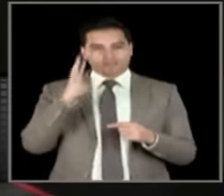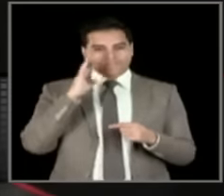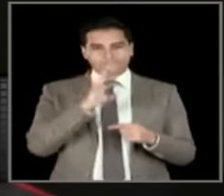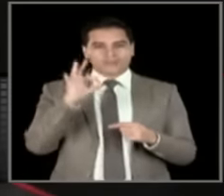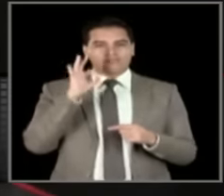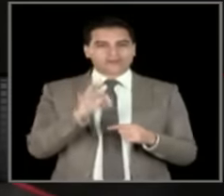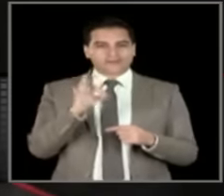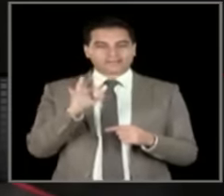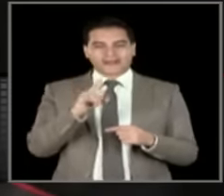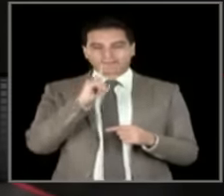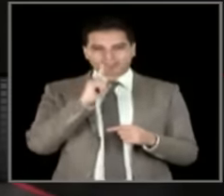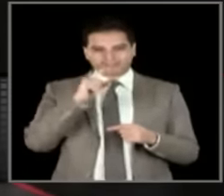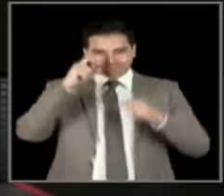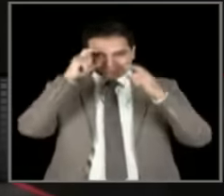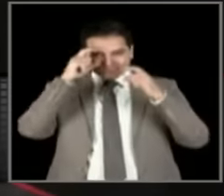2021.